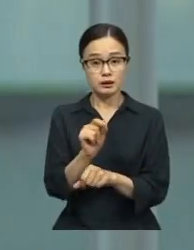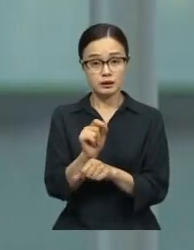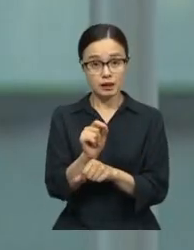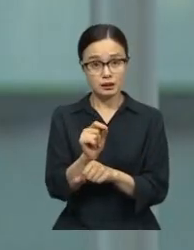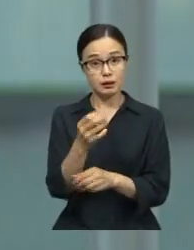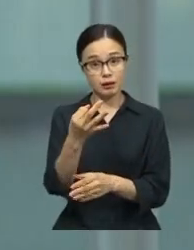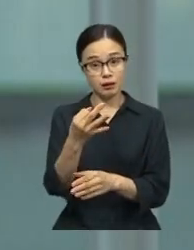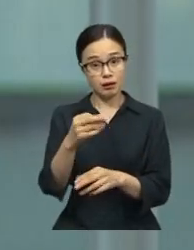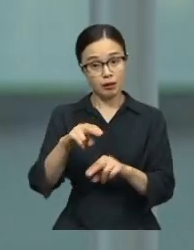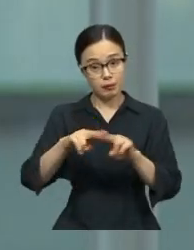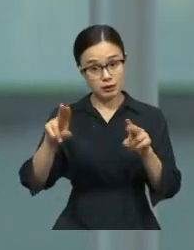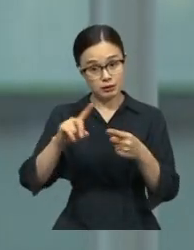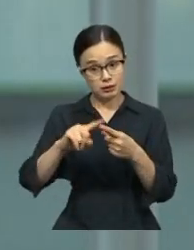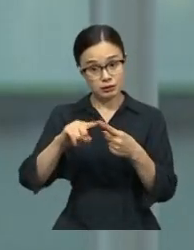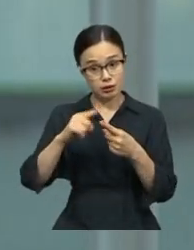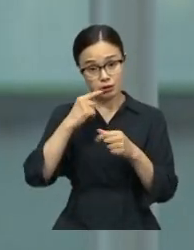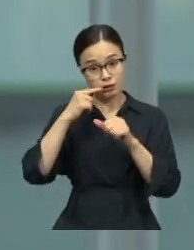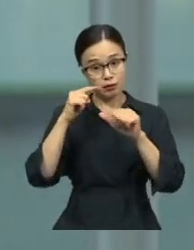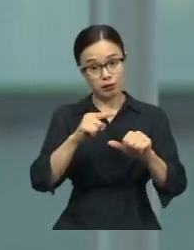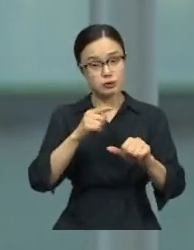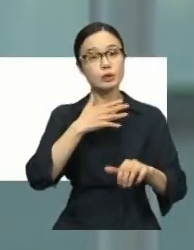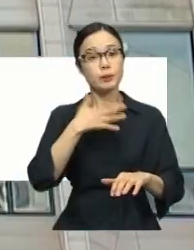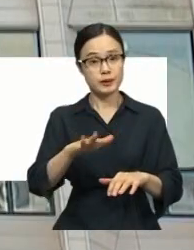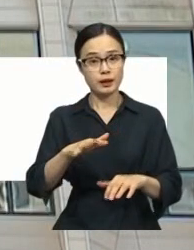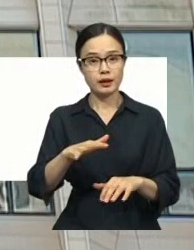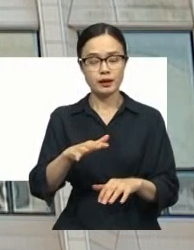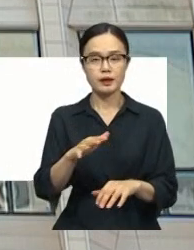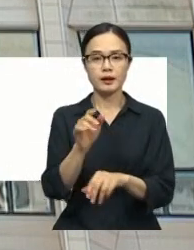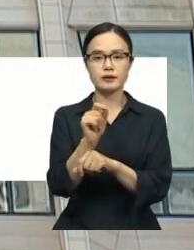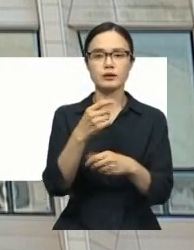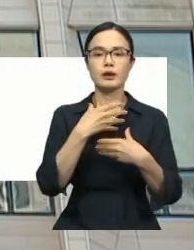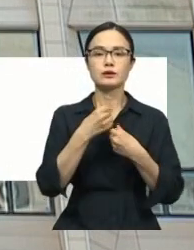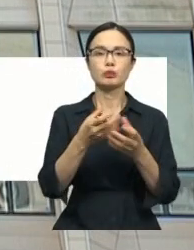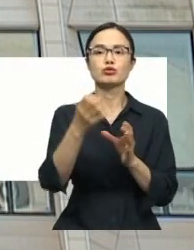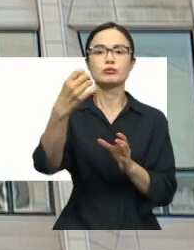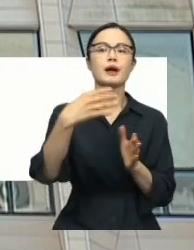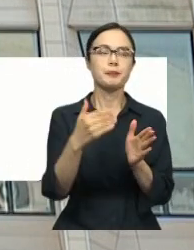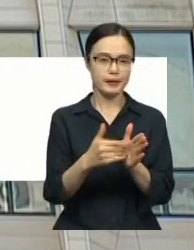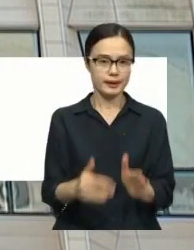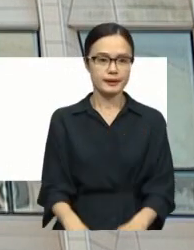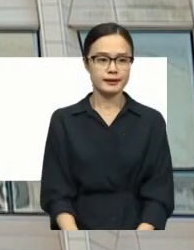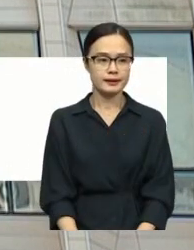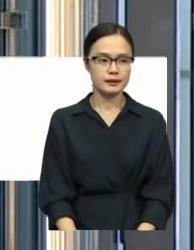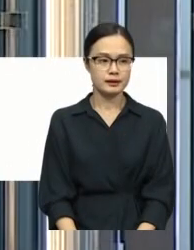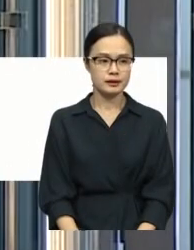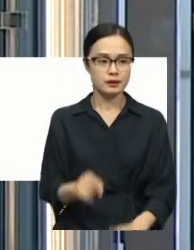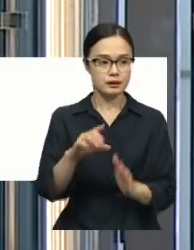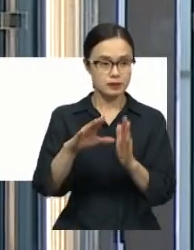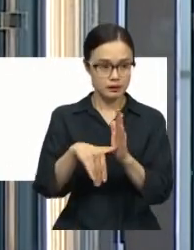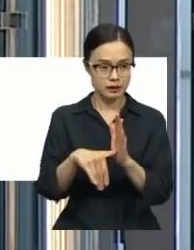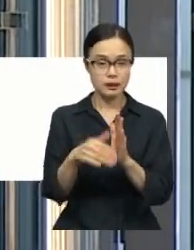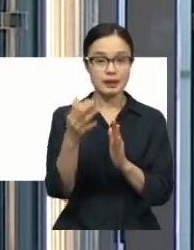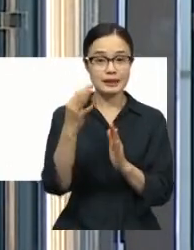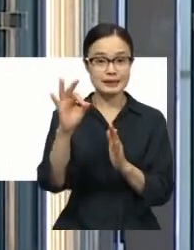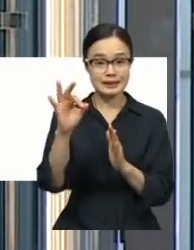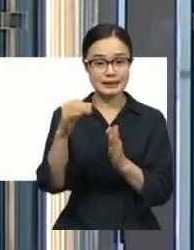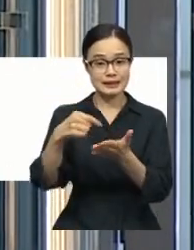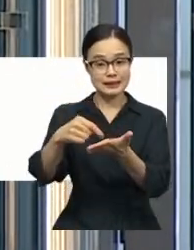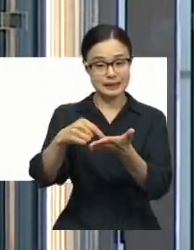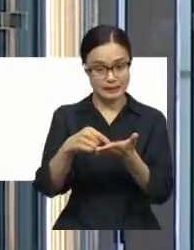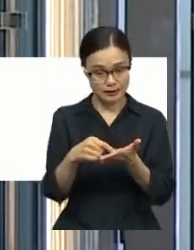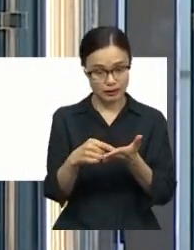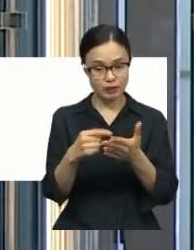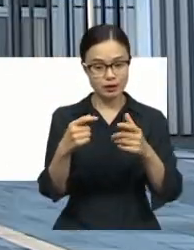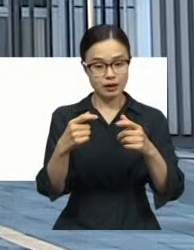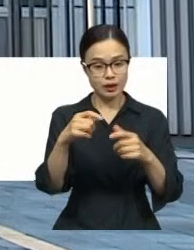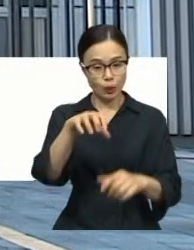적이 없다고 말했습니다. 그 당시에 저희한테 승인 신청을 한 지역에 대해서만 저희가 승인을 하는